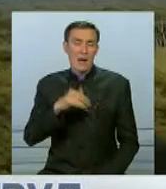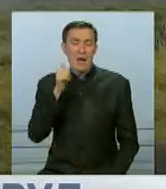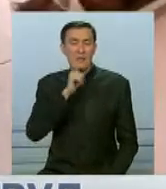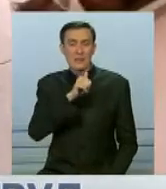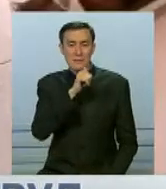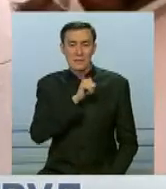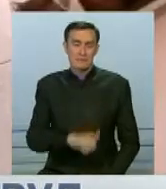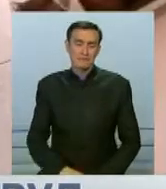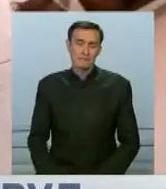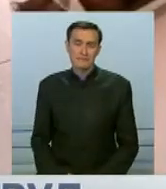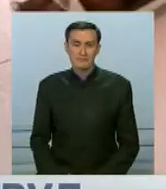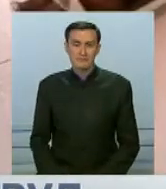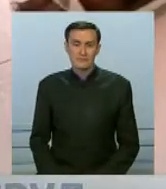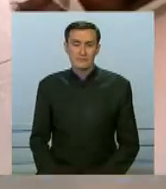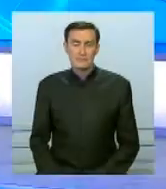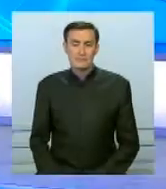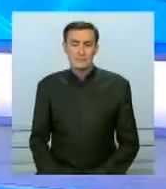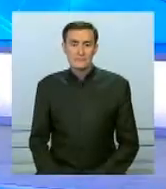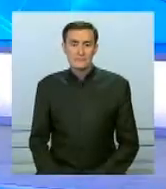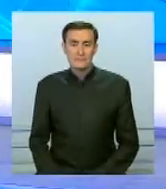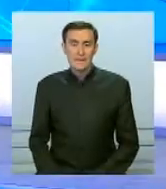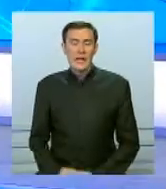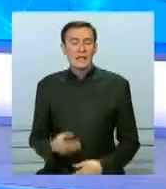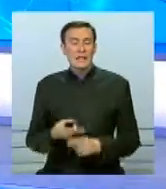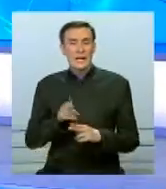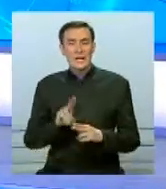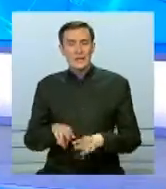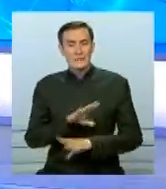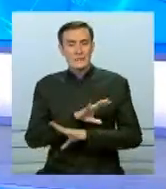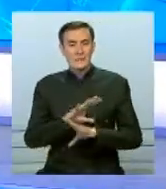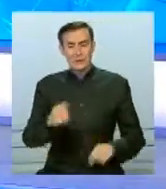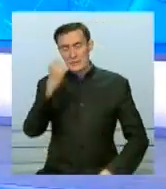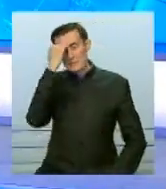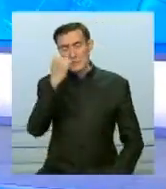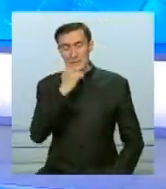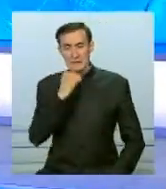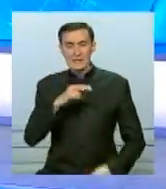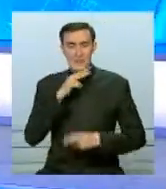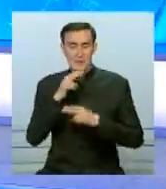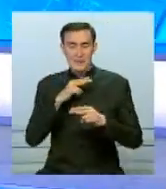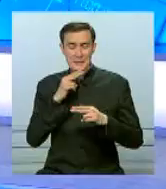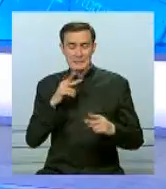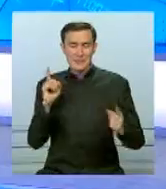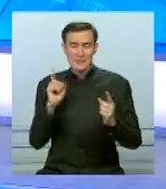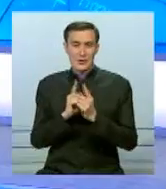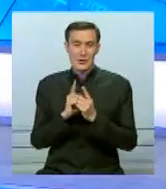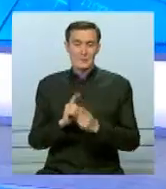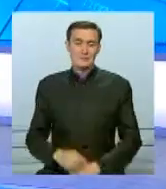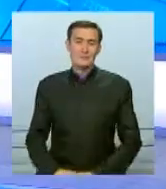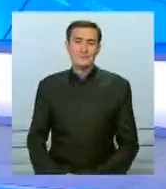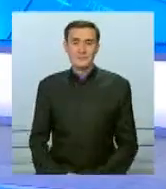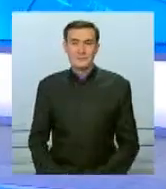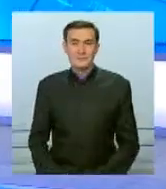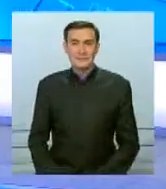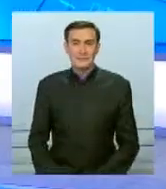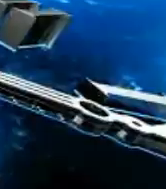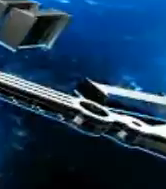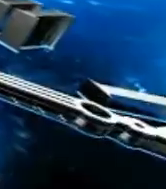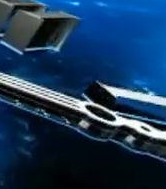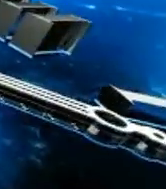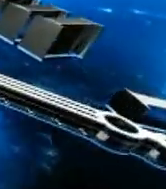анонимным. И на этом наш выпуск завершен. Мы благодарим вас за внимание. До встречи в следующем часе.